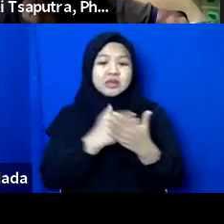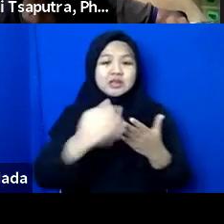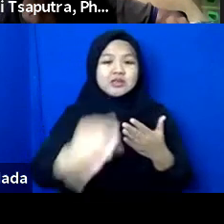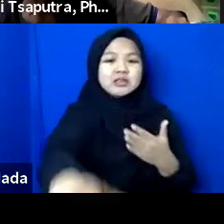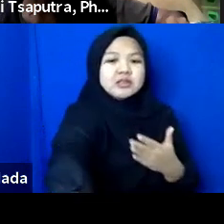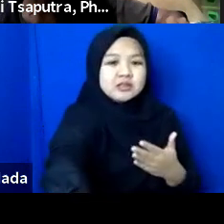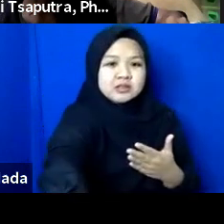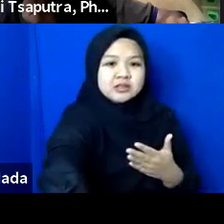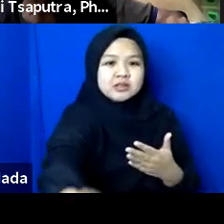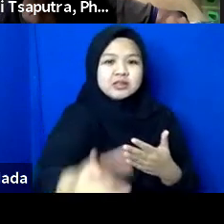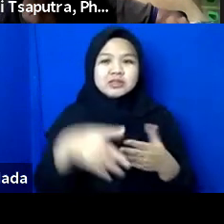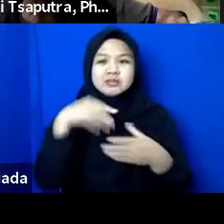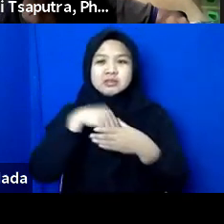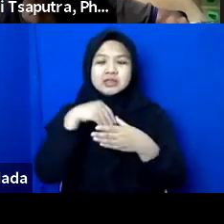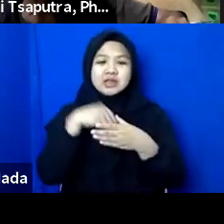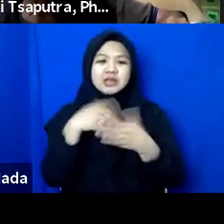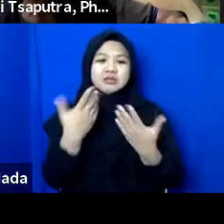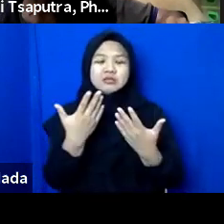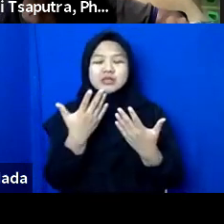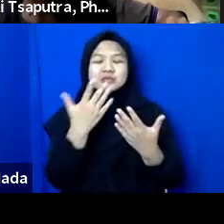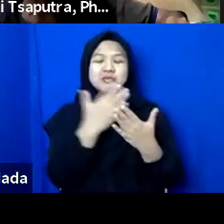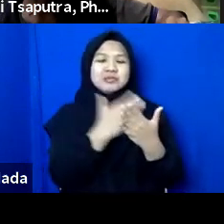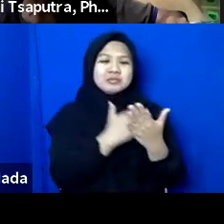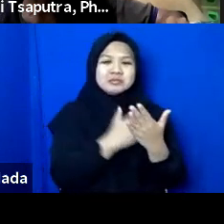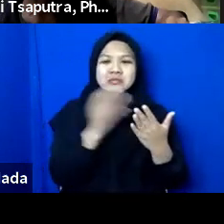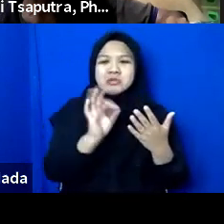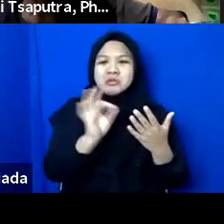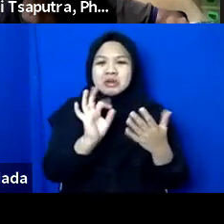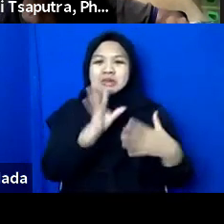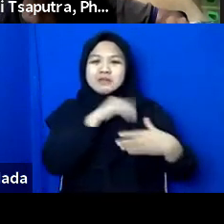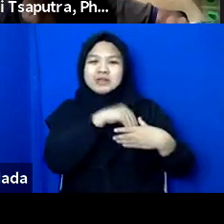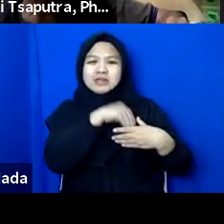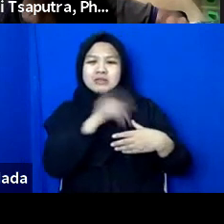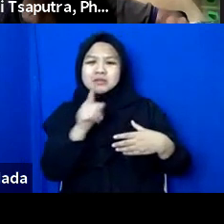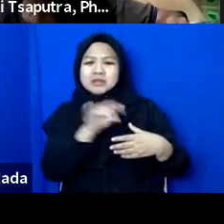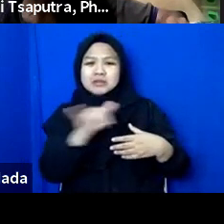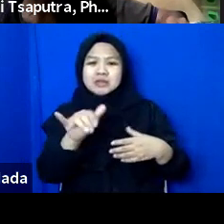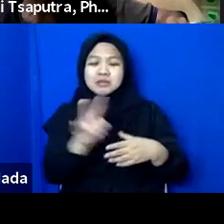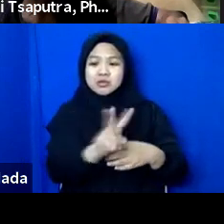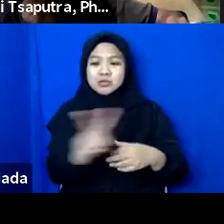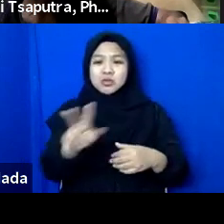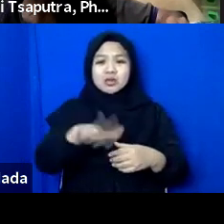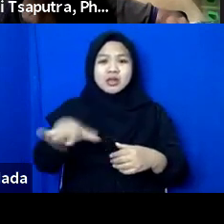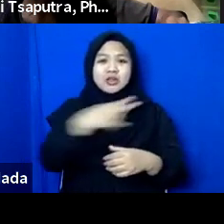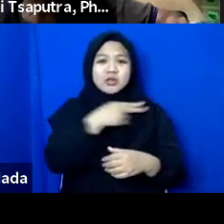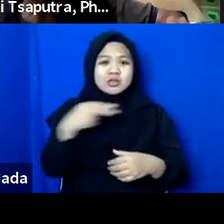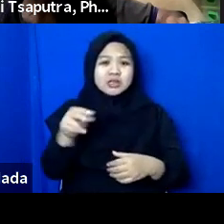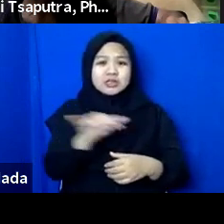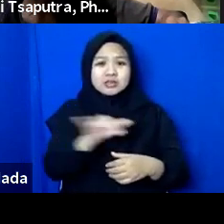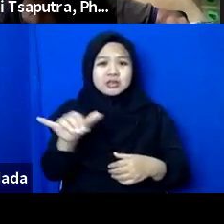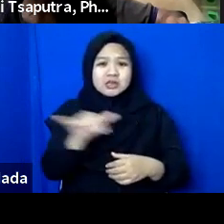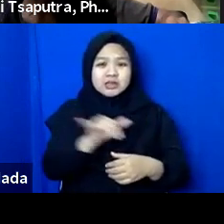di Indonesia Belum teh investasikan Belum termanifestasikan gitu karena ini sama-sama dua anak Indonesia dan sama-sama